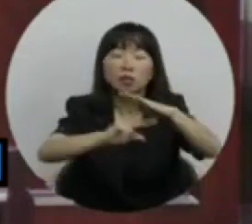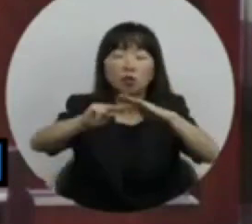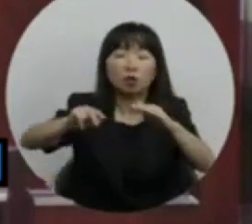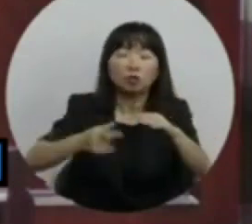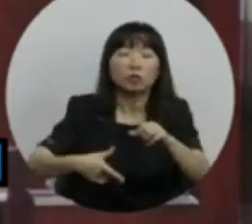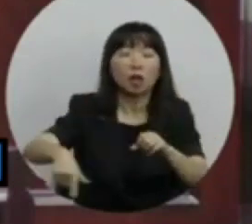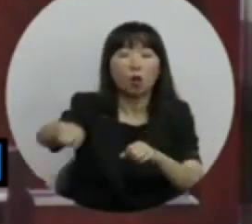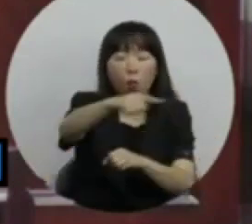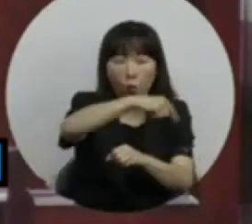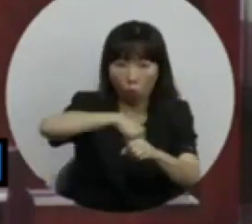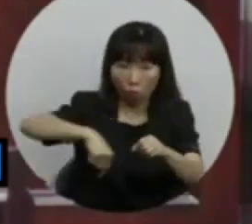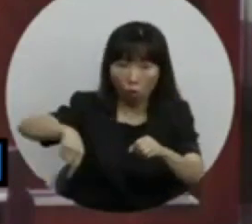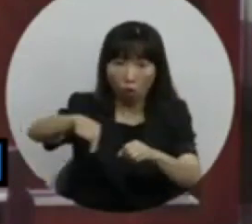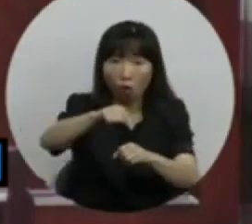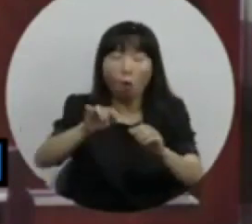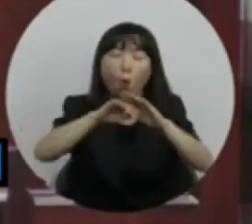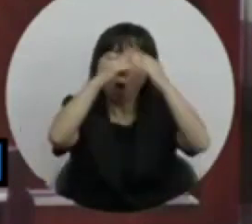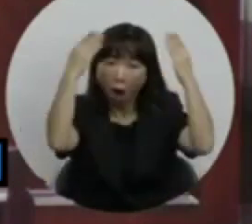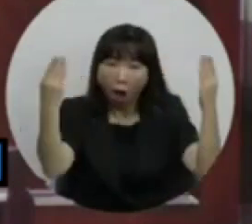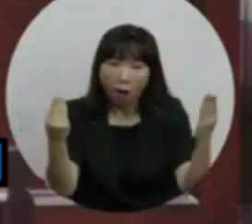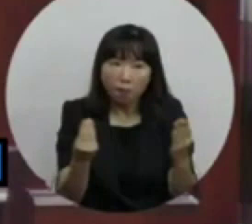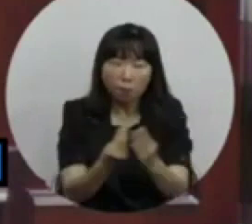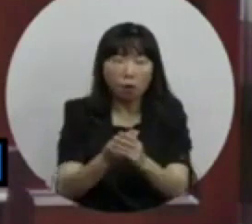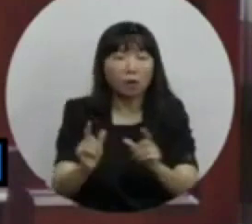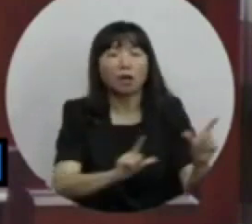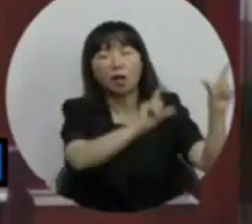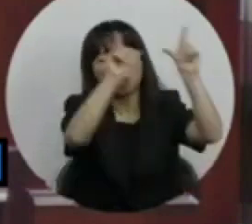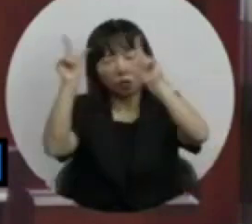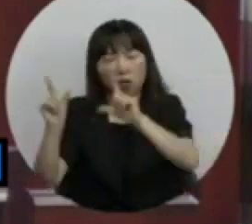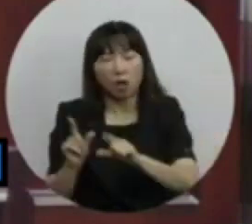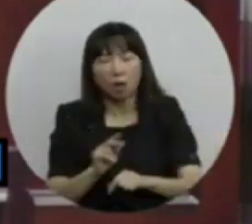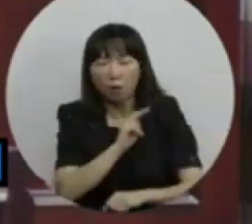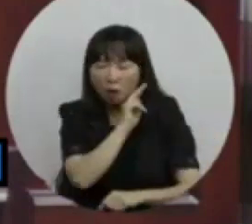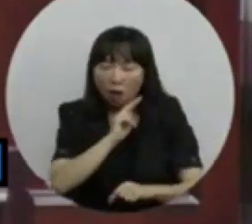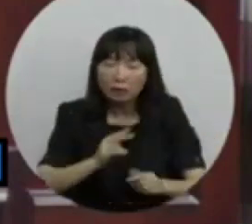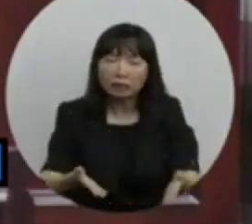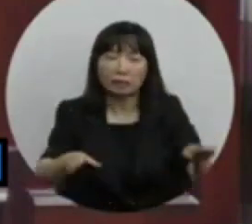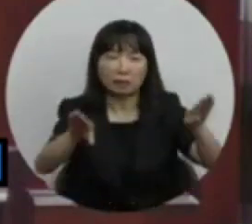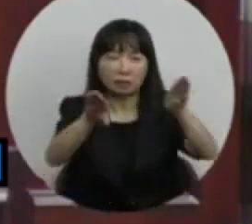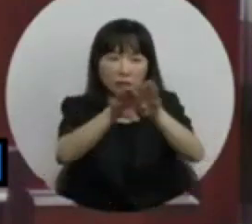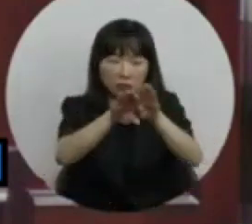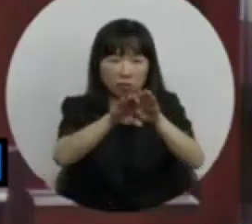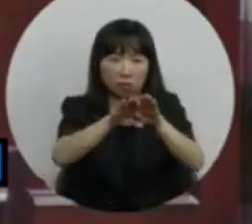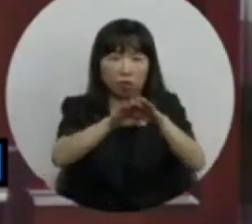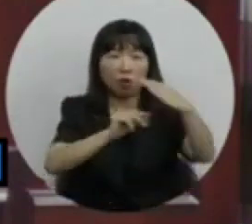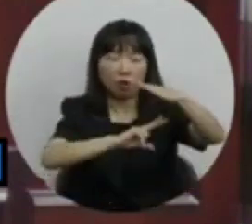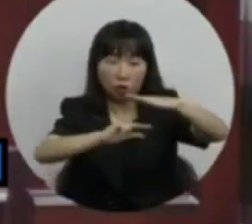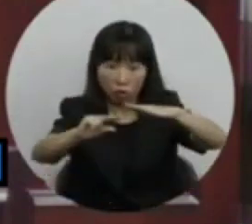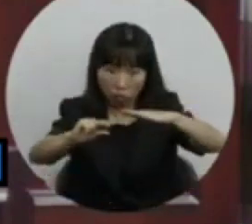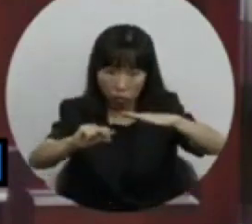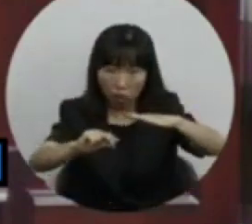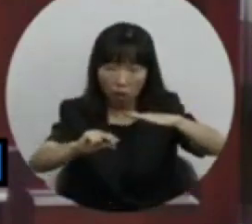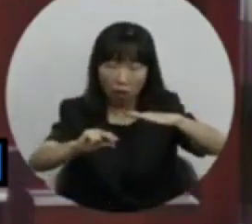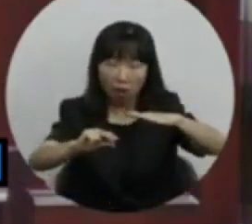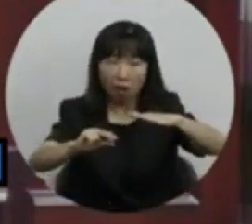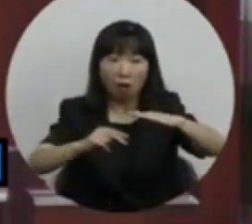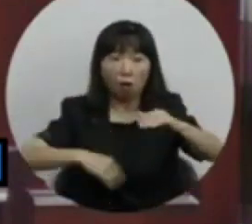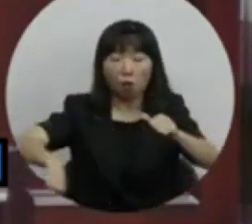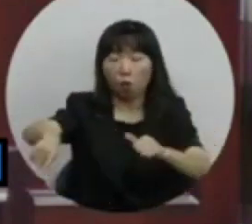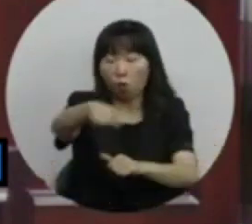병행 추진하여 완벽한 생활 편의시설을 갖춘 역세권 신도시를 만들어